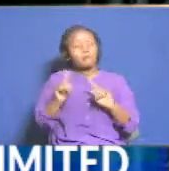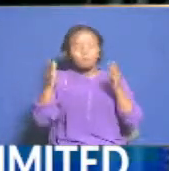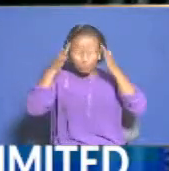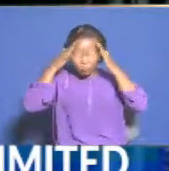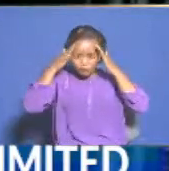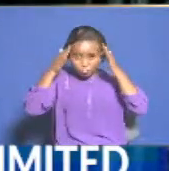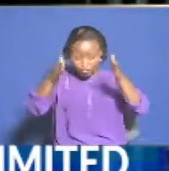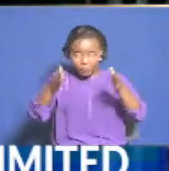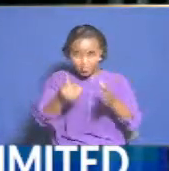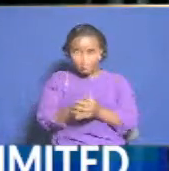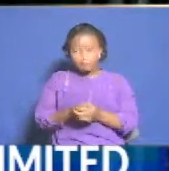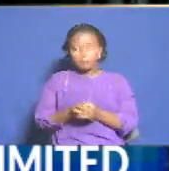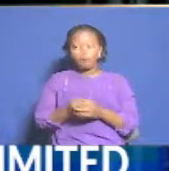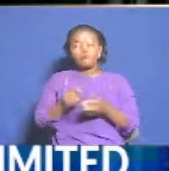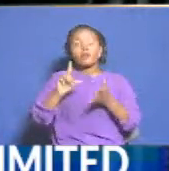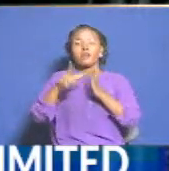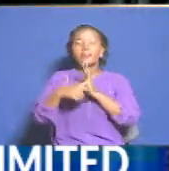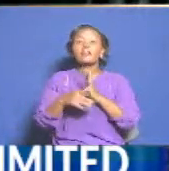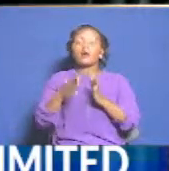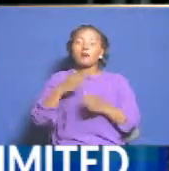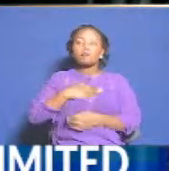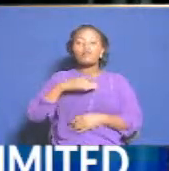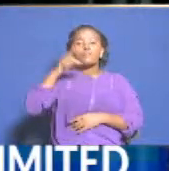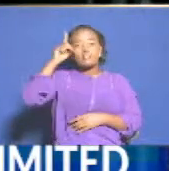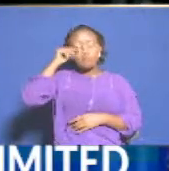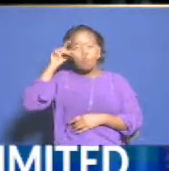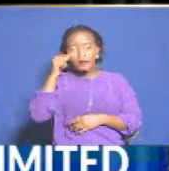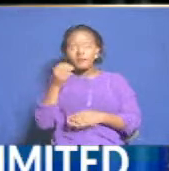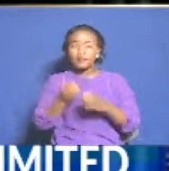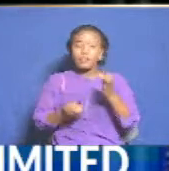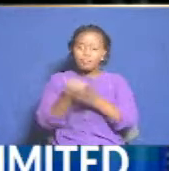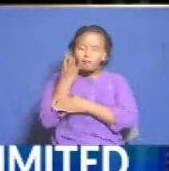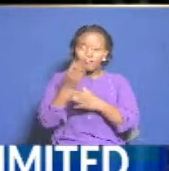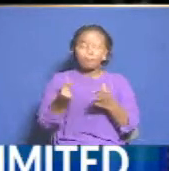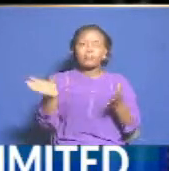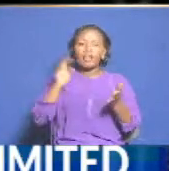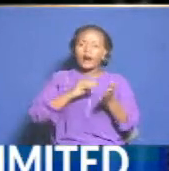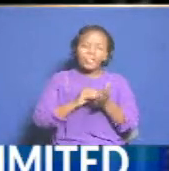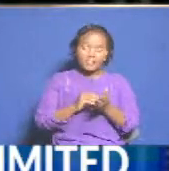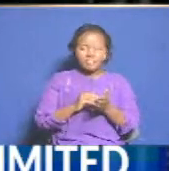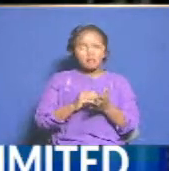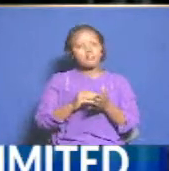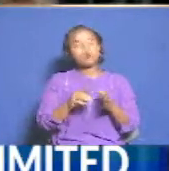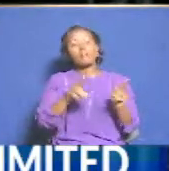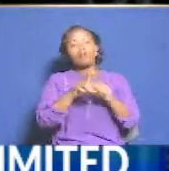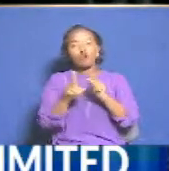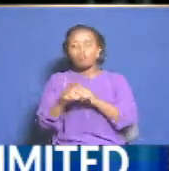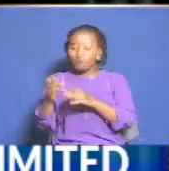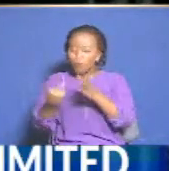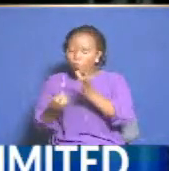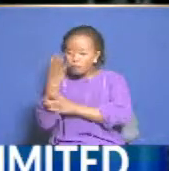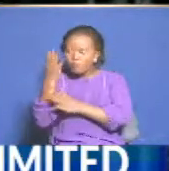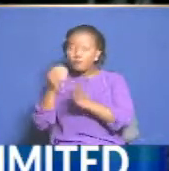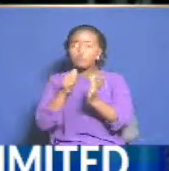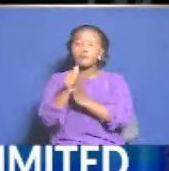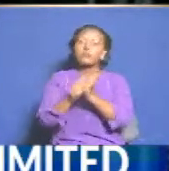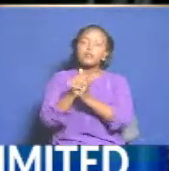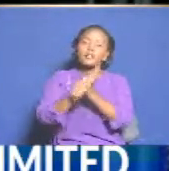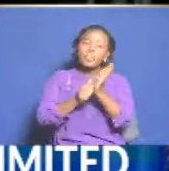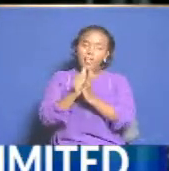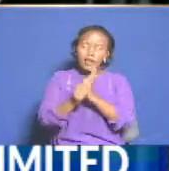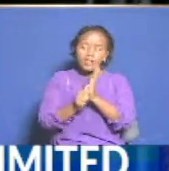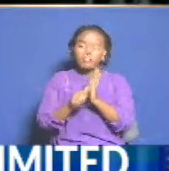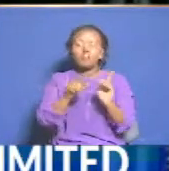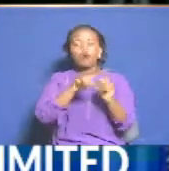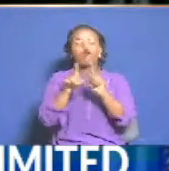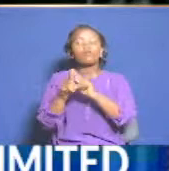Na tutakuwa Mombasa, tufufue hiyo, tuendelee, na tutarudi, tuzindue reli, na reli hiyo tutaitoa